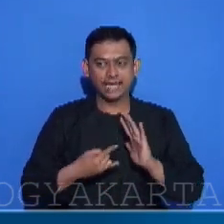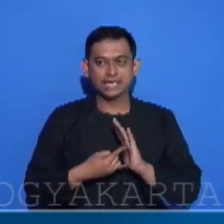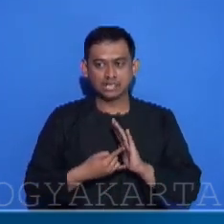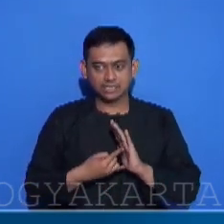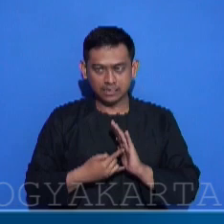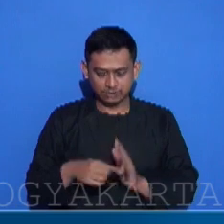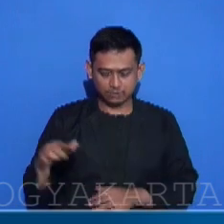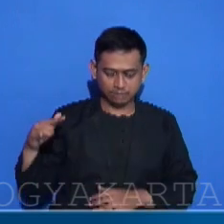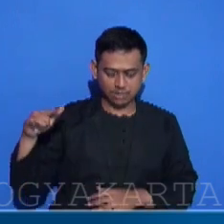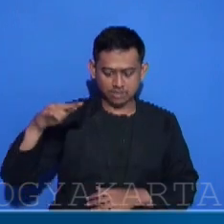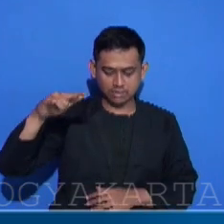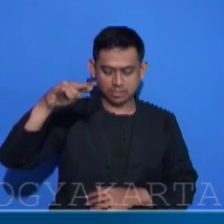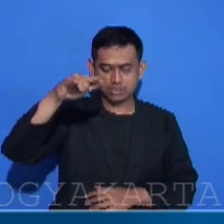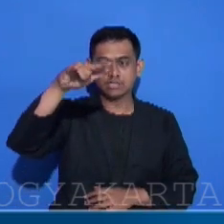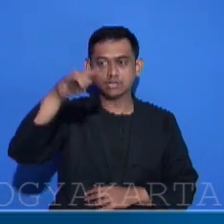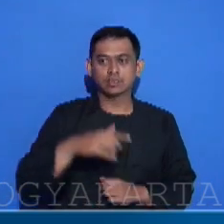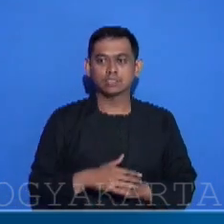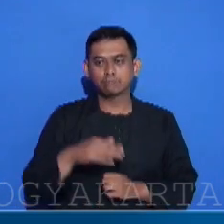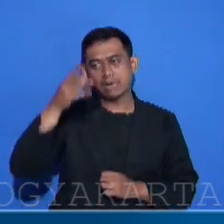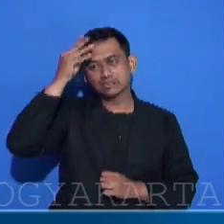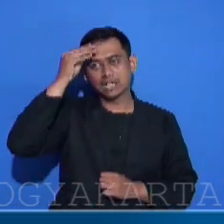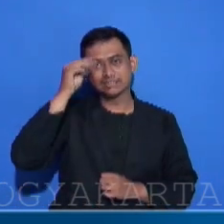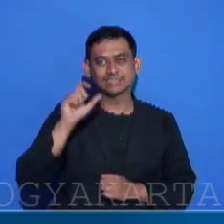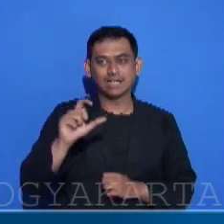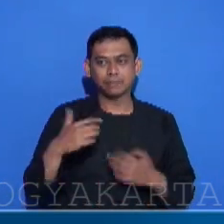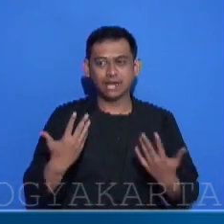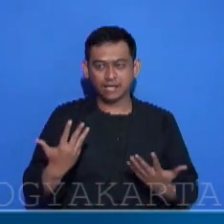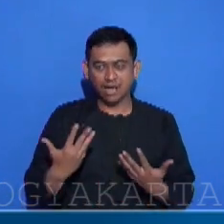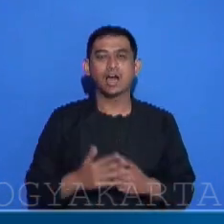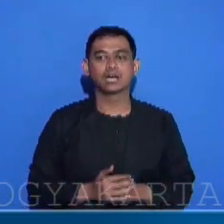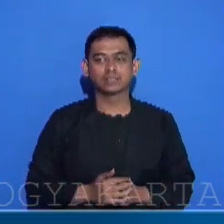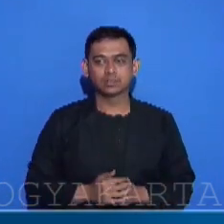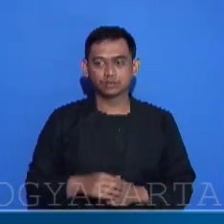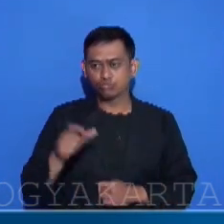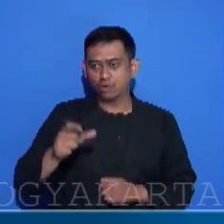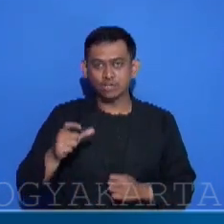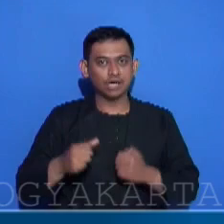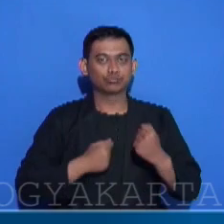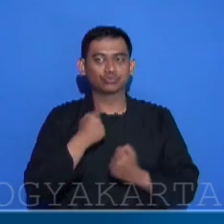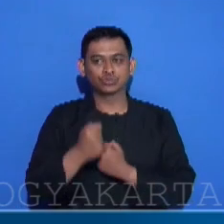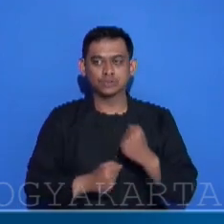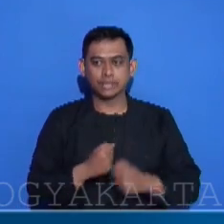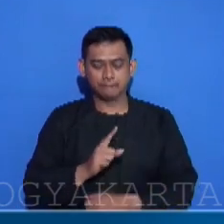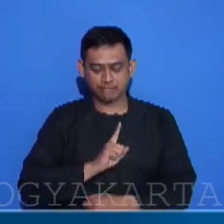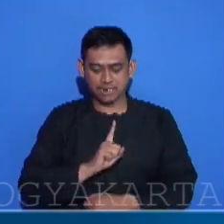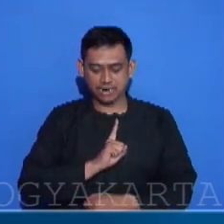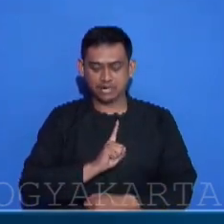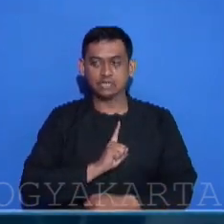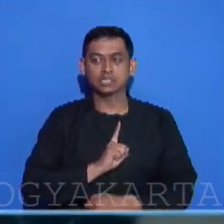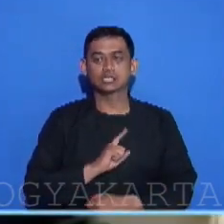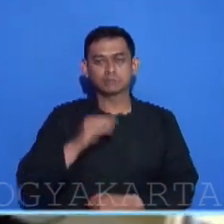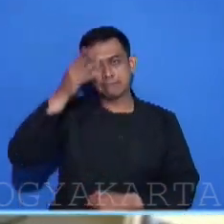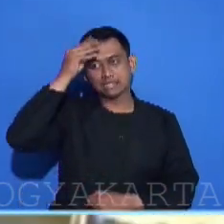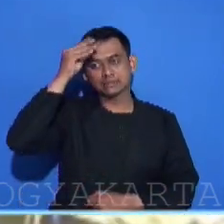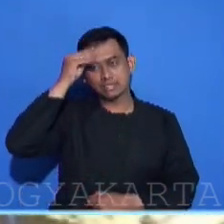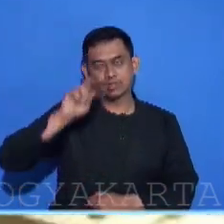Drone dari sterofom dan mempelajari cara menjadi seorang wirausahawan dan sebagai bentuk kegiatan pembelajaran luar kelas secara